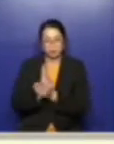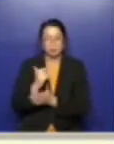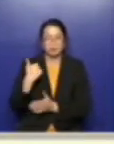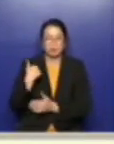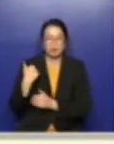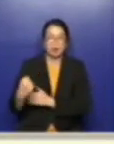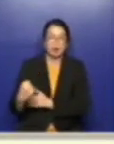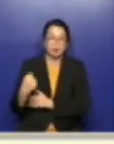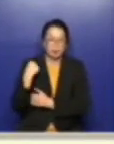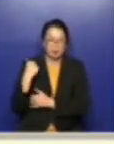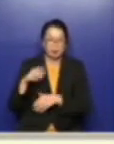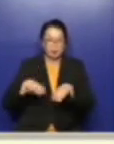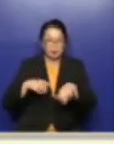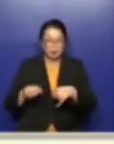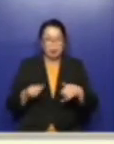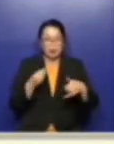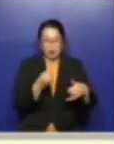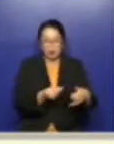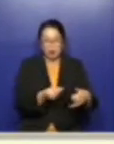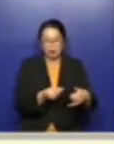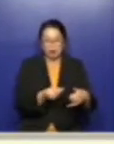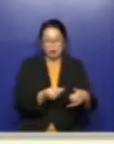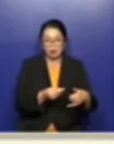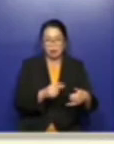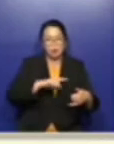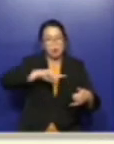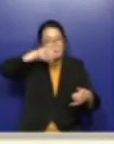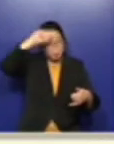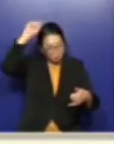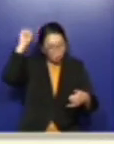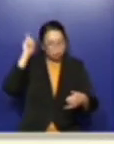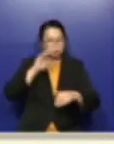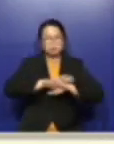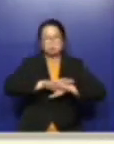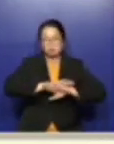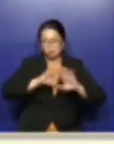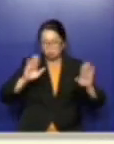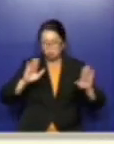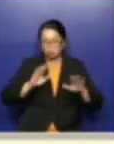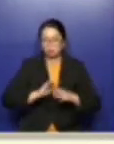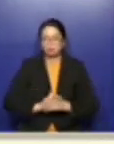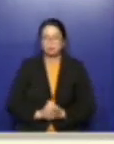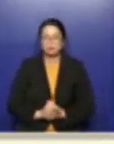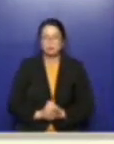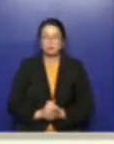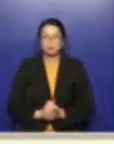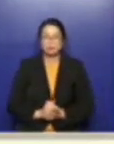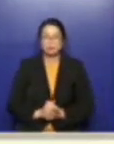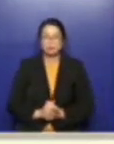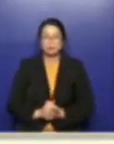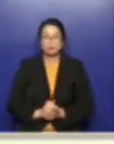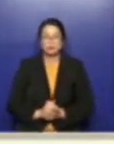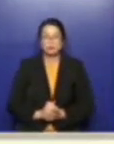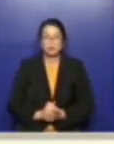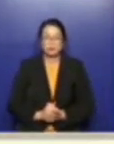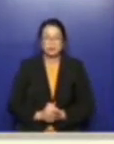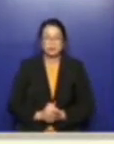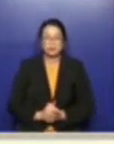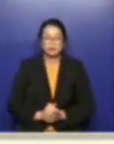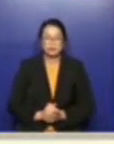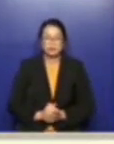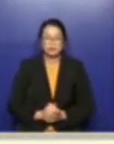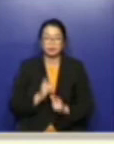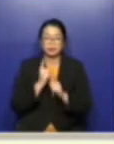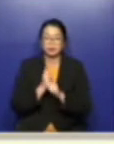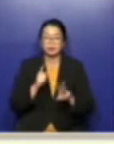รูปนั้นสละสมณเพศสละสมณเพศเสียได้นี่คือมาตรา29นะครับแล้ว